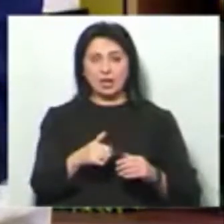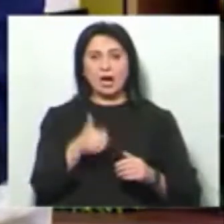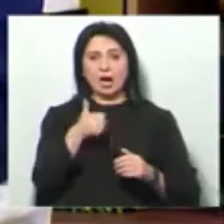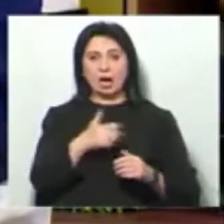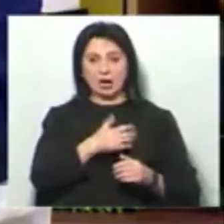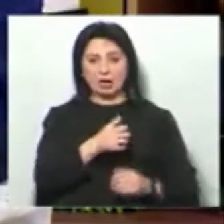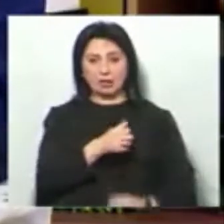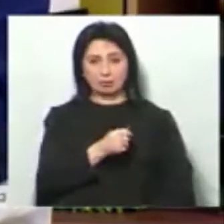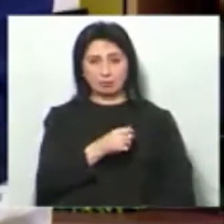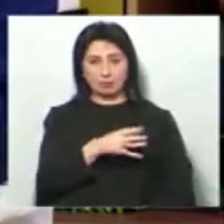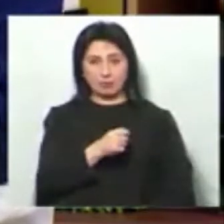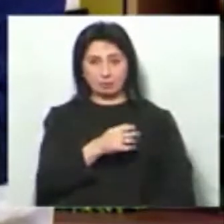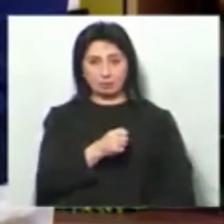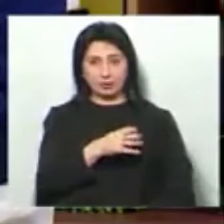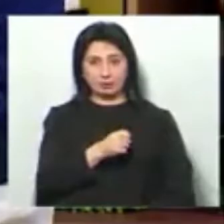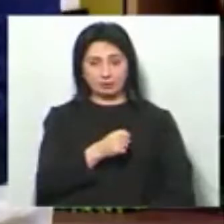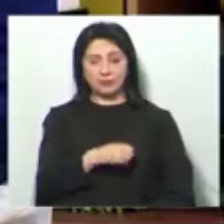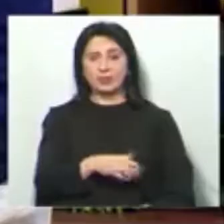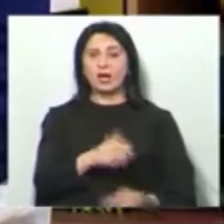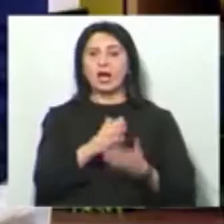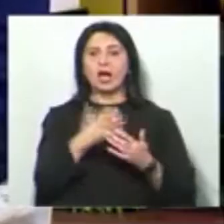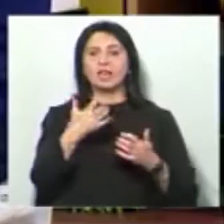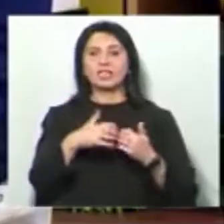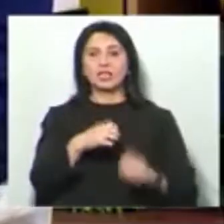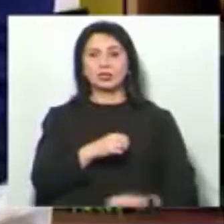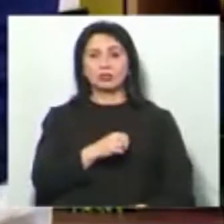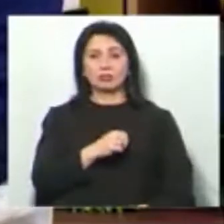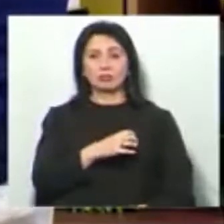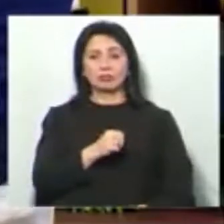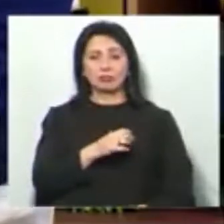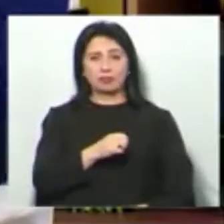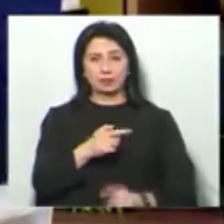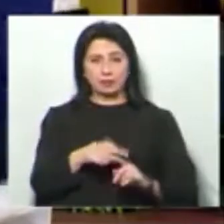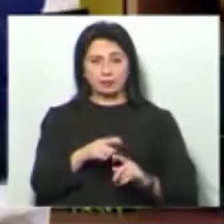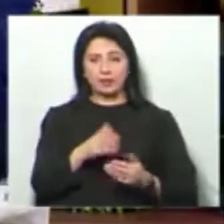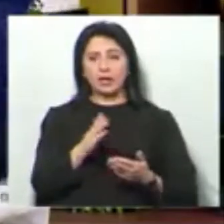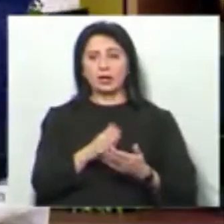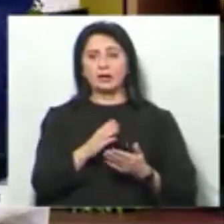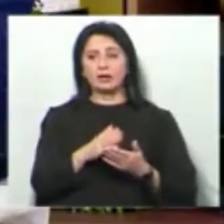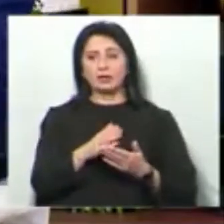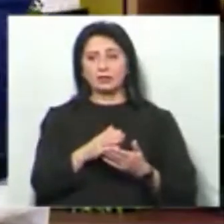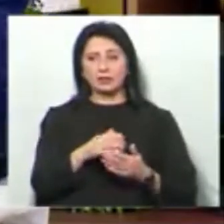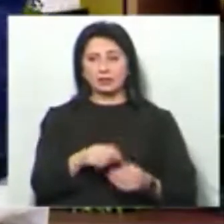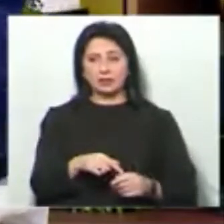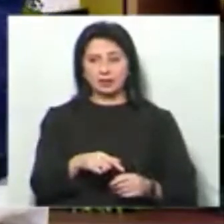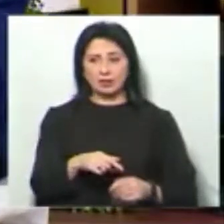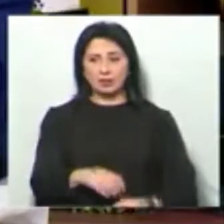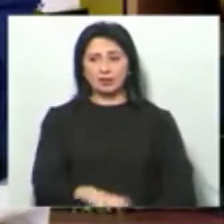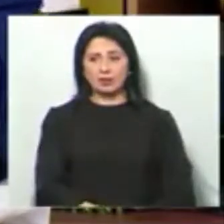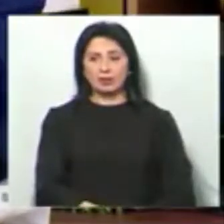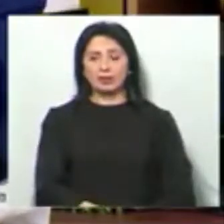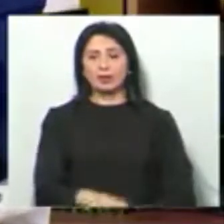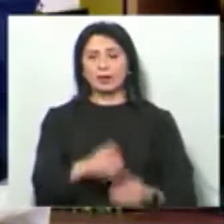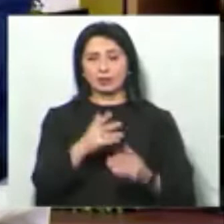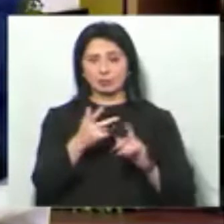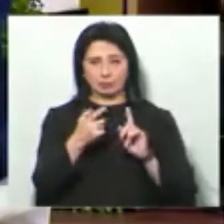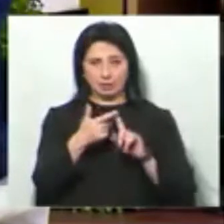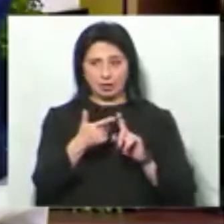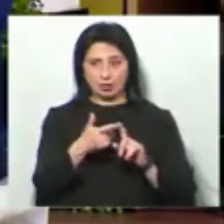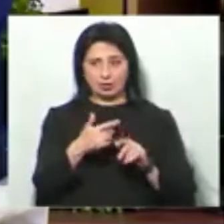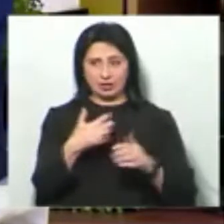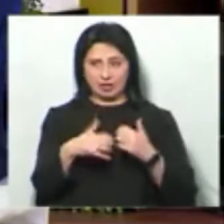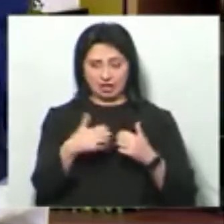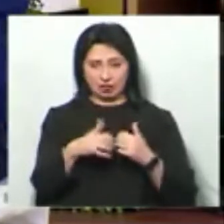უბრალოდ არსებობს გულის უკმარისობა. არის საშუალო დაქვეითებული გულის უკმარისობა, განდევნის ფრაქციით გულის უკმარისობა, ანუ საშუალო დაქვეითებული,